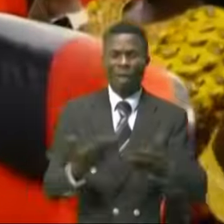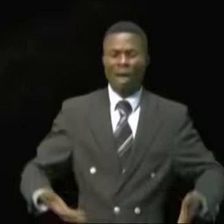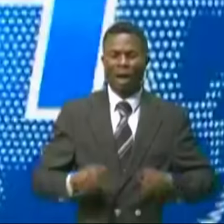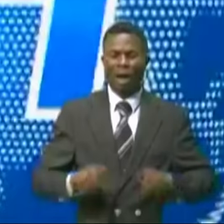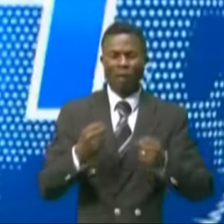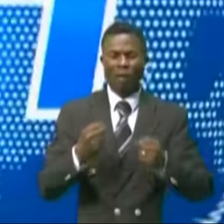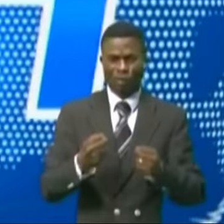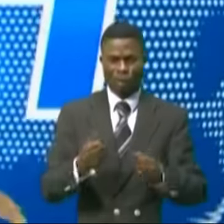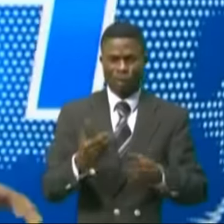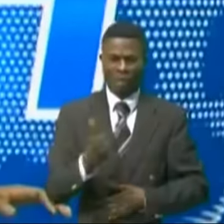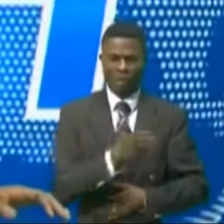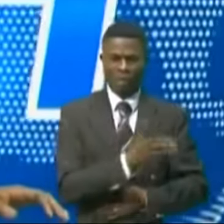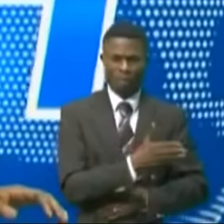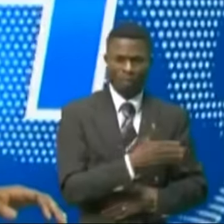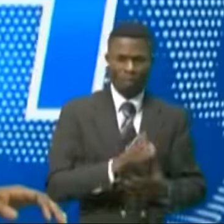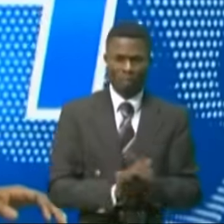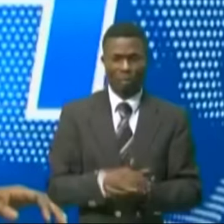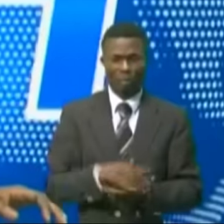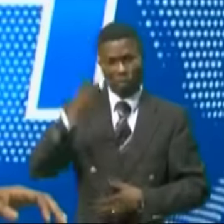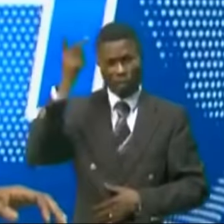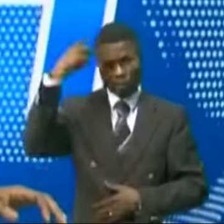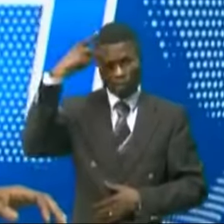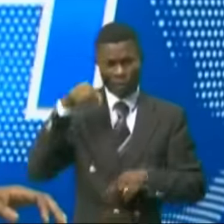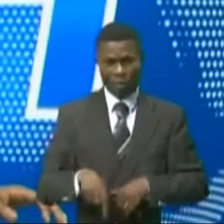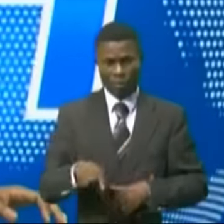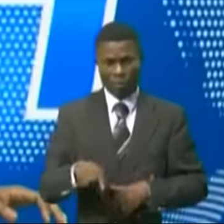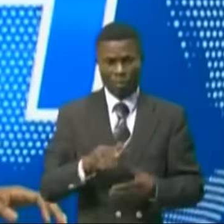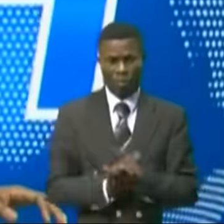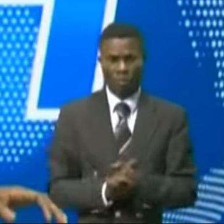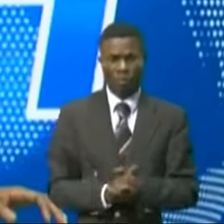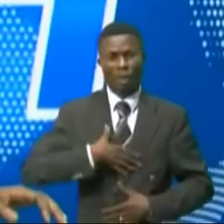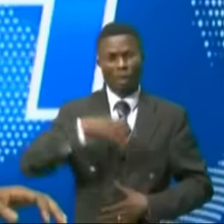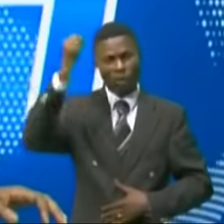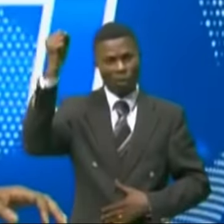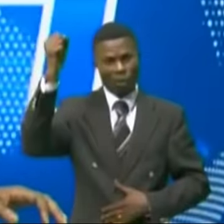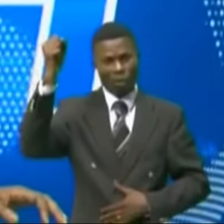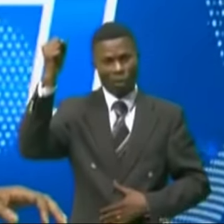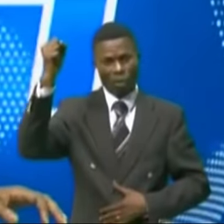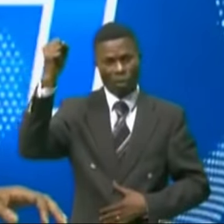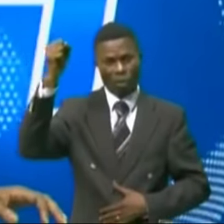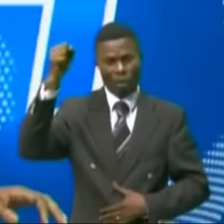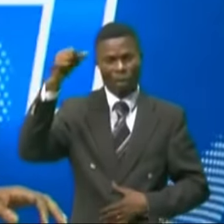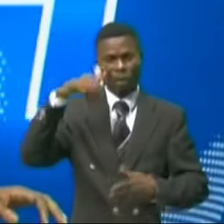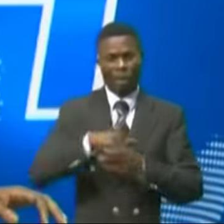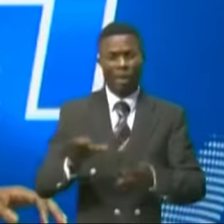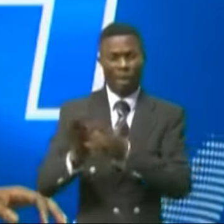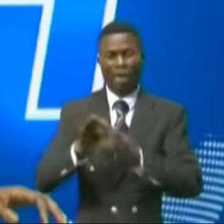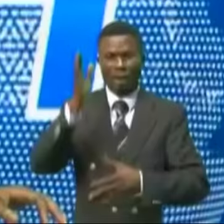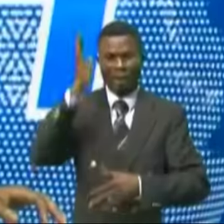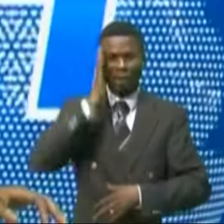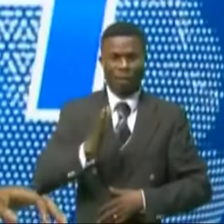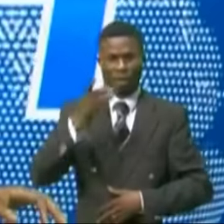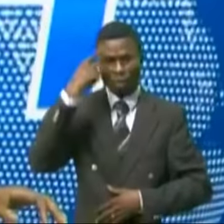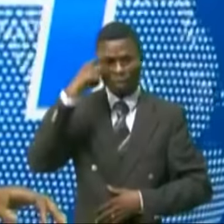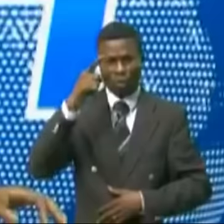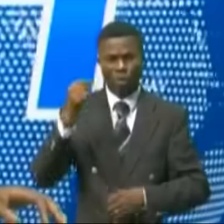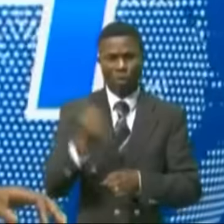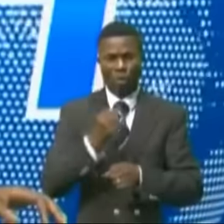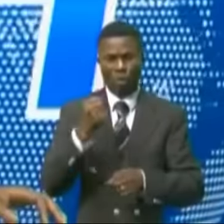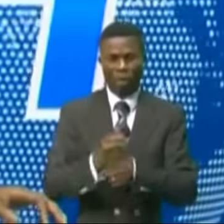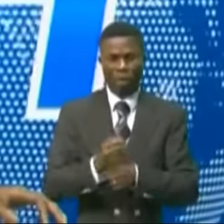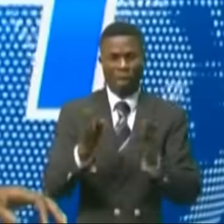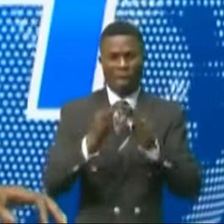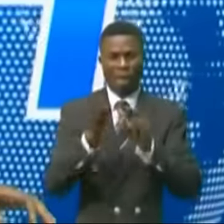conviviale. Politique, à présent, il a été vainqueur dès la primaire au sein de l'Union sacrée pour la course au perchoir de